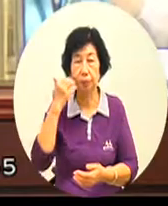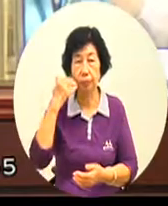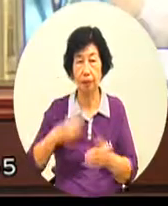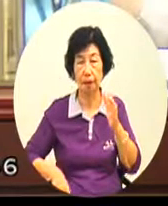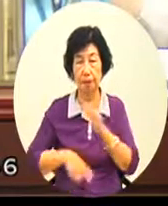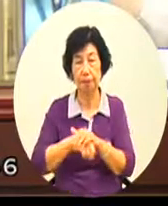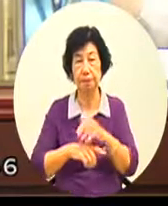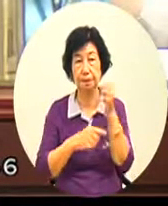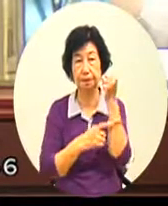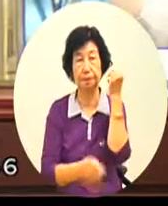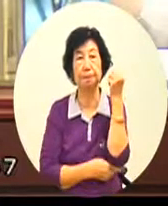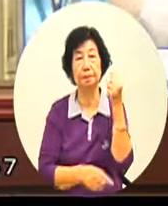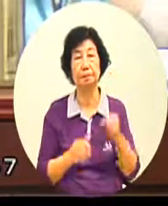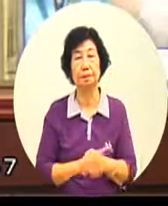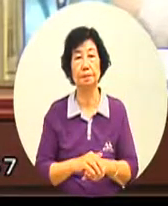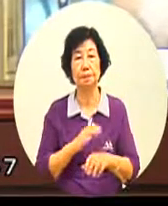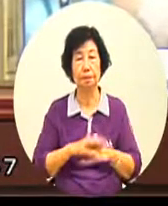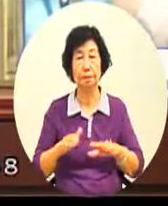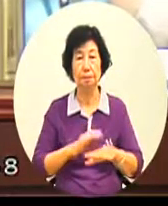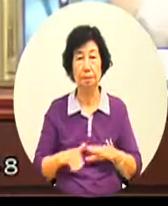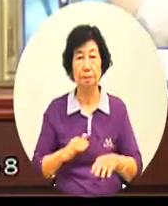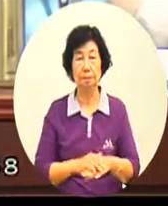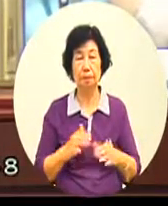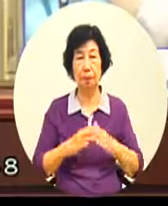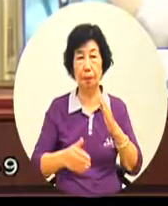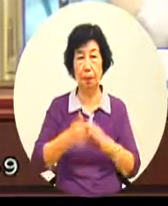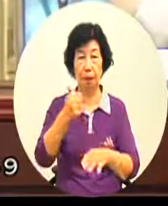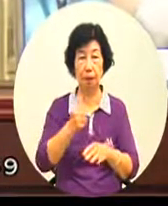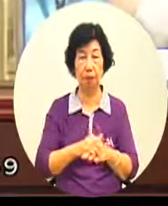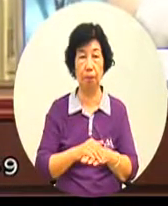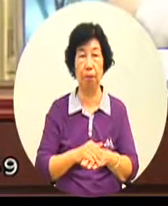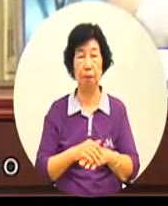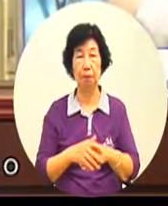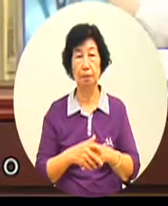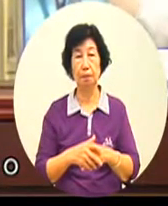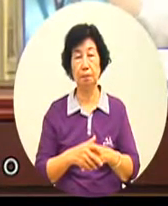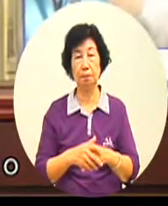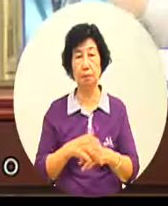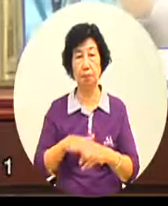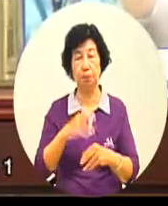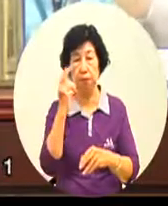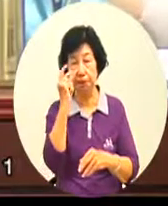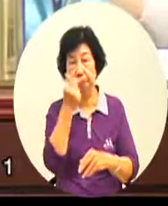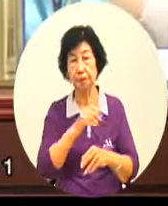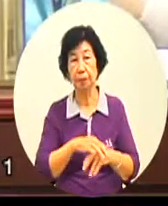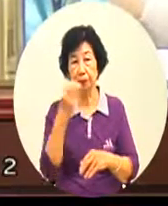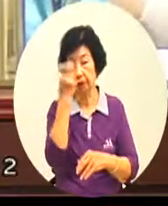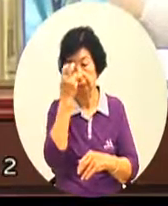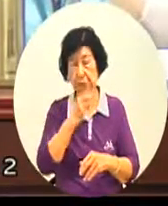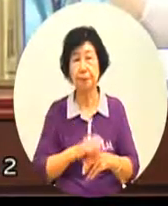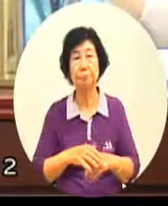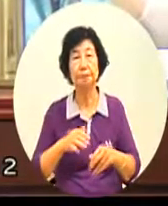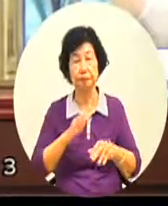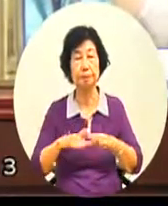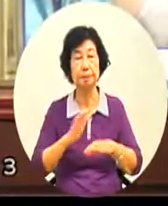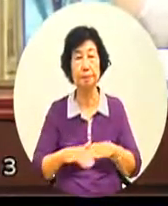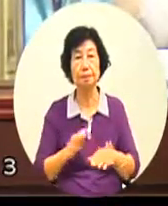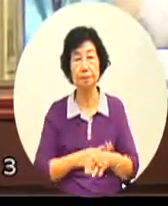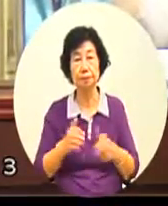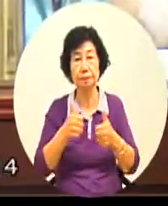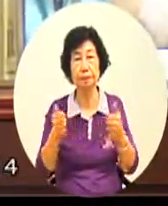于我们会有市长的部分，我们也会去特别的去了解、去检查。谢谢议员。